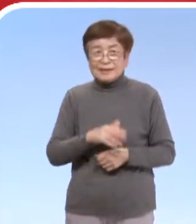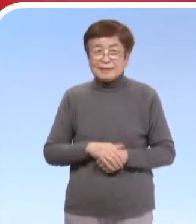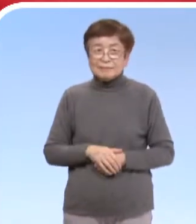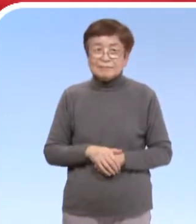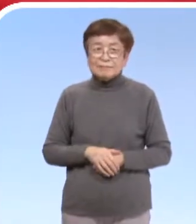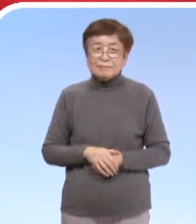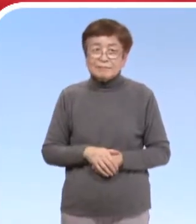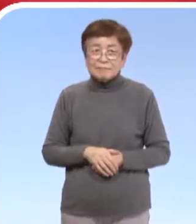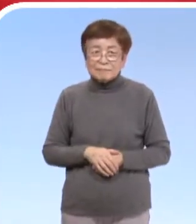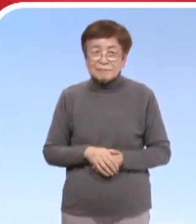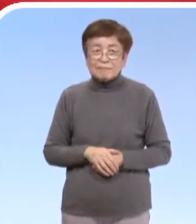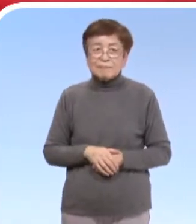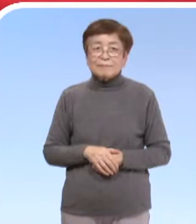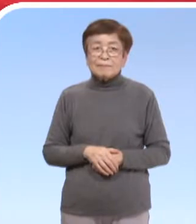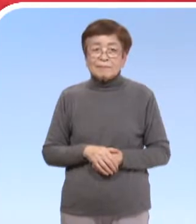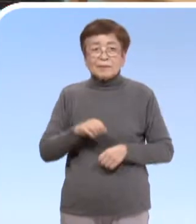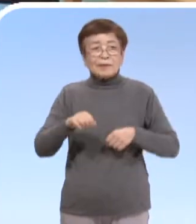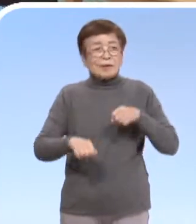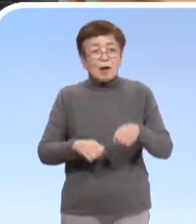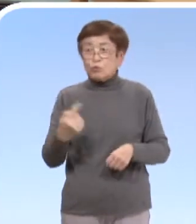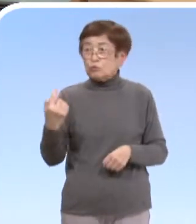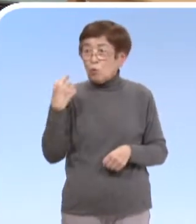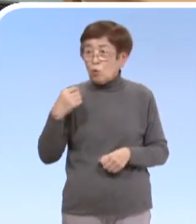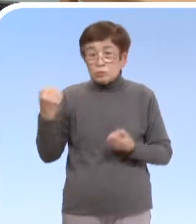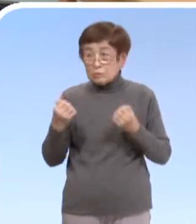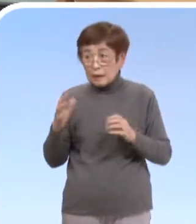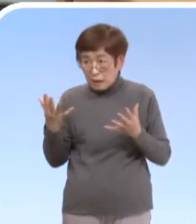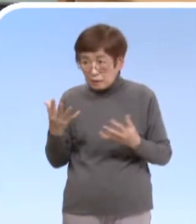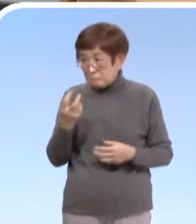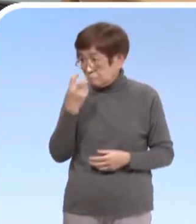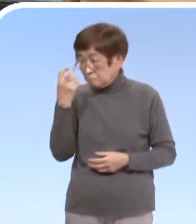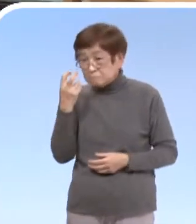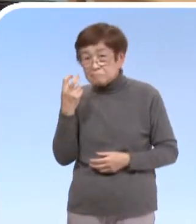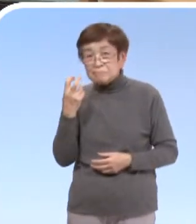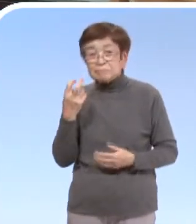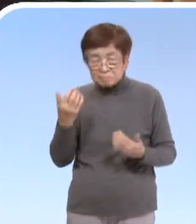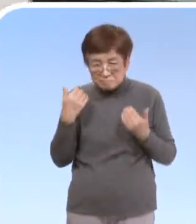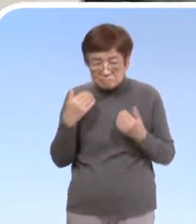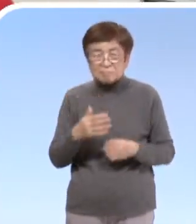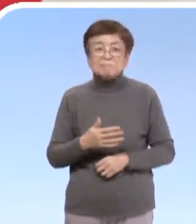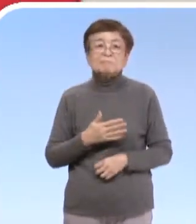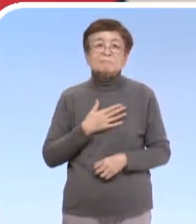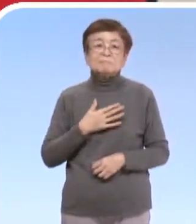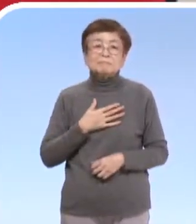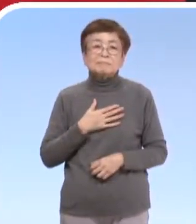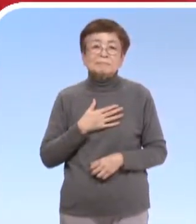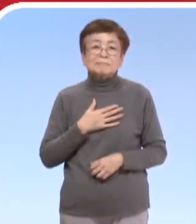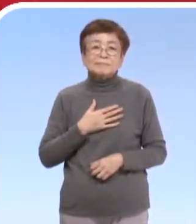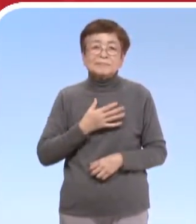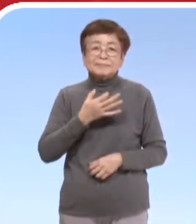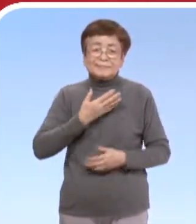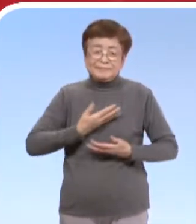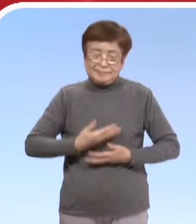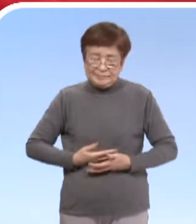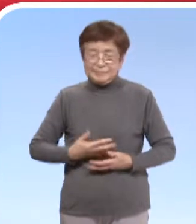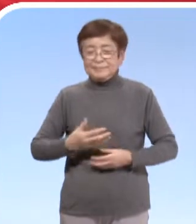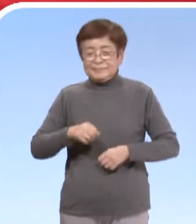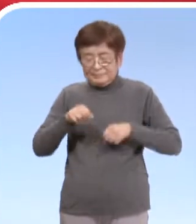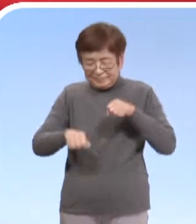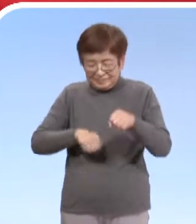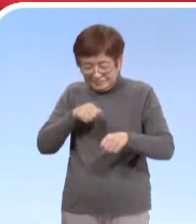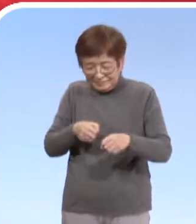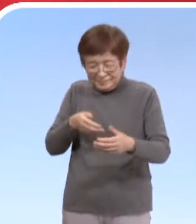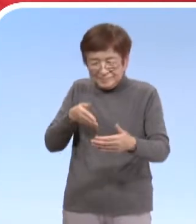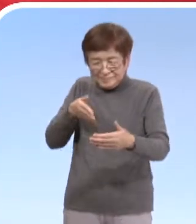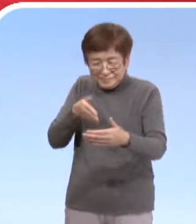い、 後ろの車に注意しましょう。 そうですね、後ろを確認していただいて、安全に気をつけて、こちらで終